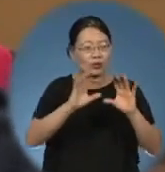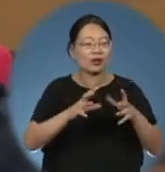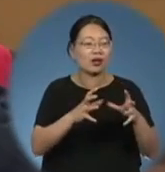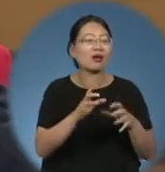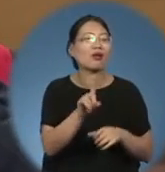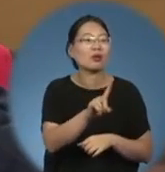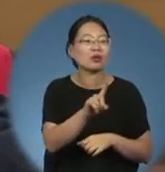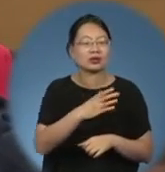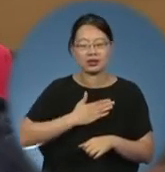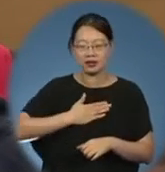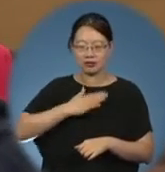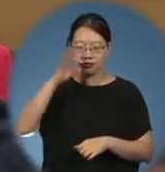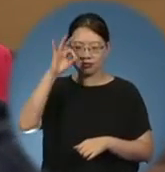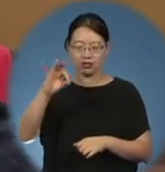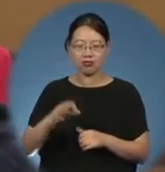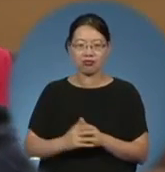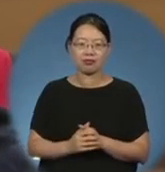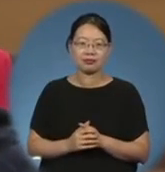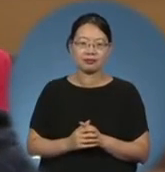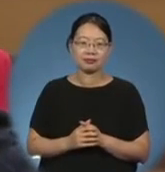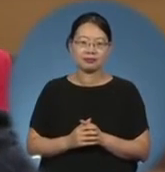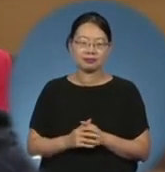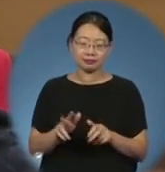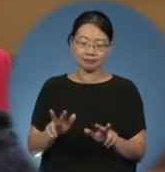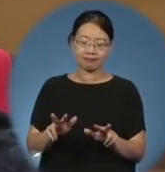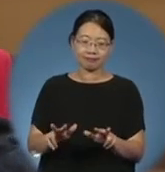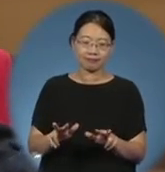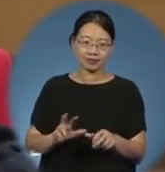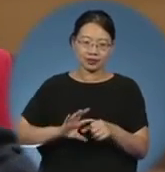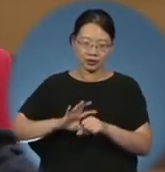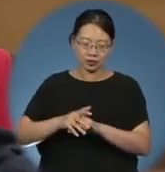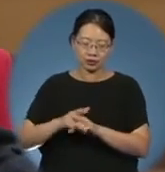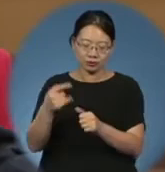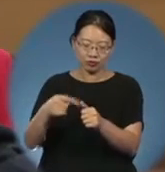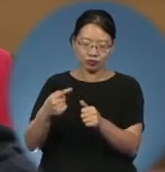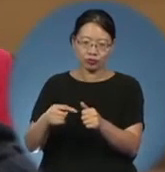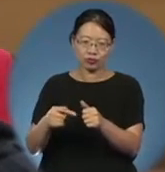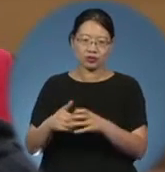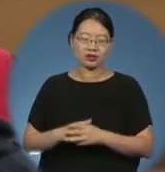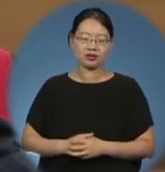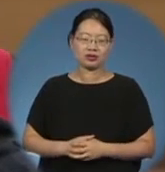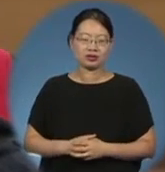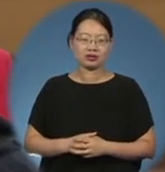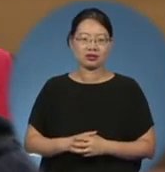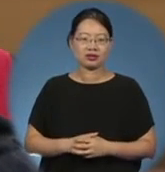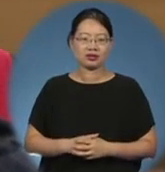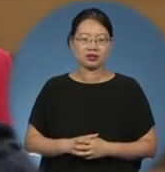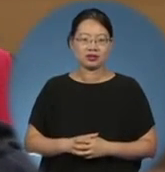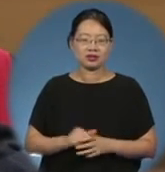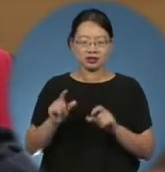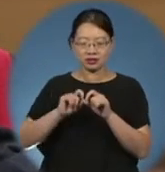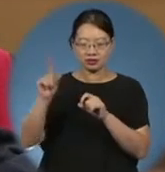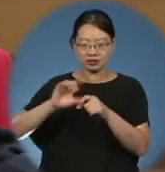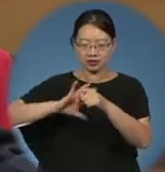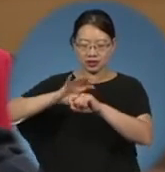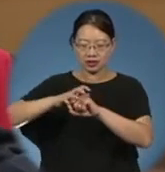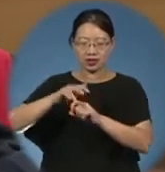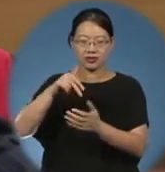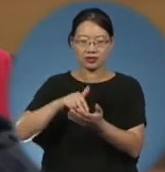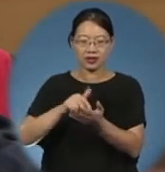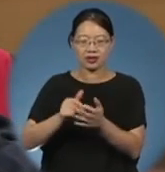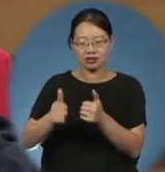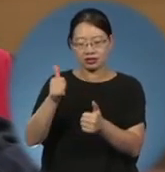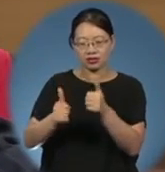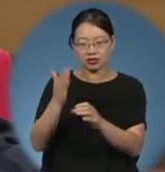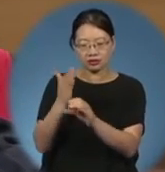제가 볼때는 요 뭐 지금 글러벌 교육은 거의 전 세계적으로 지금